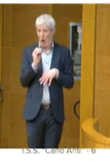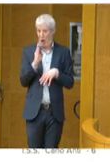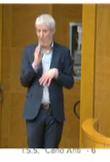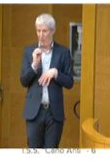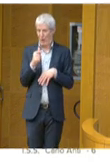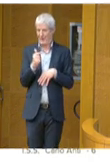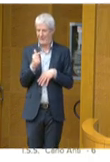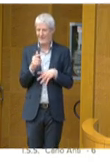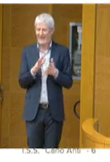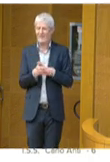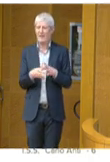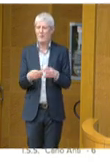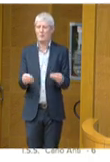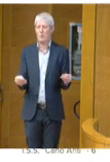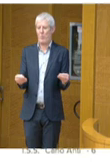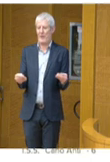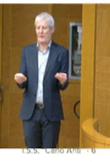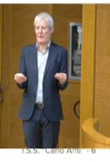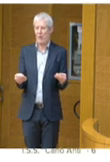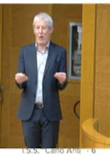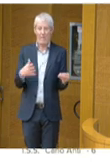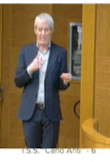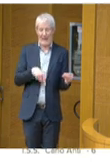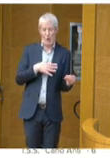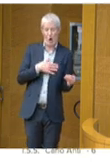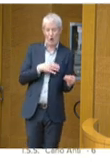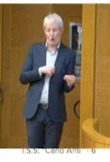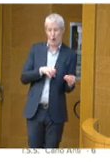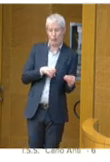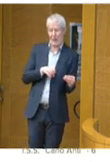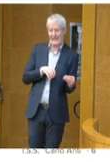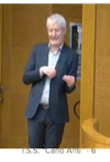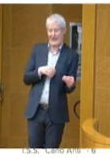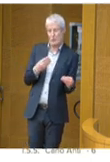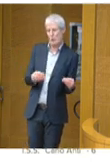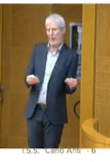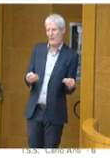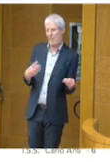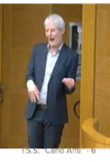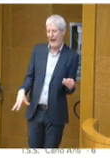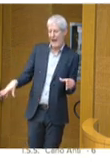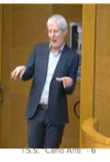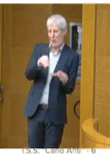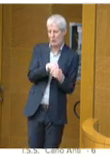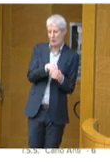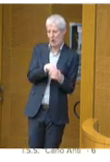uno strumento per noi insegnanti, per noi docenti, per l'inclusione e